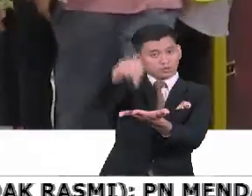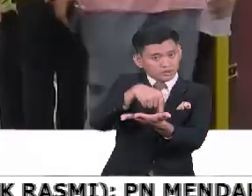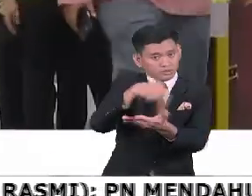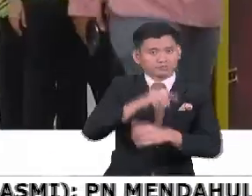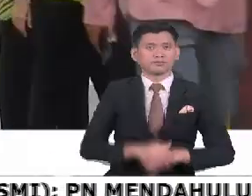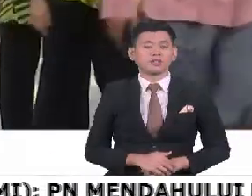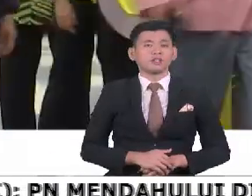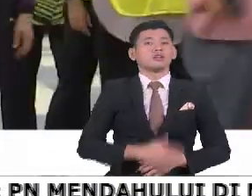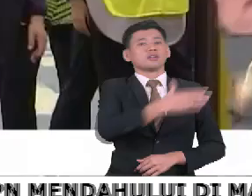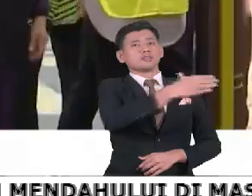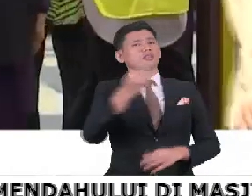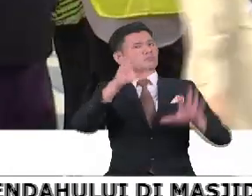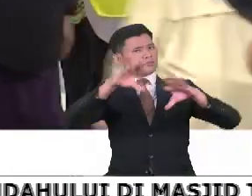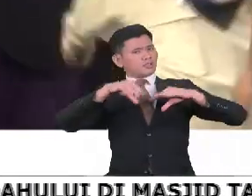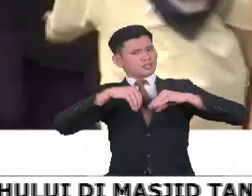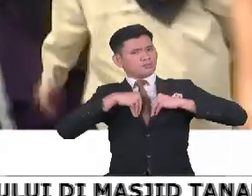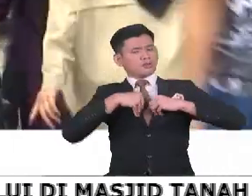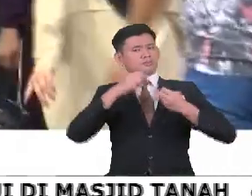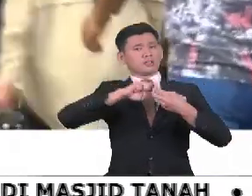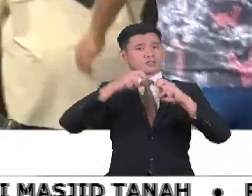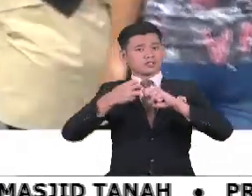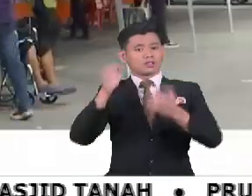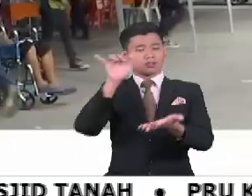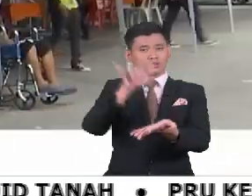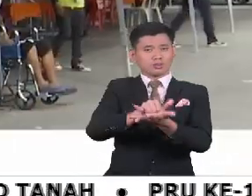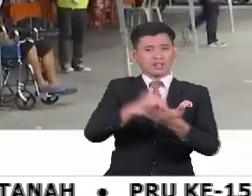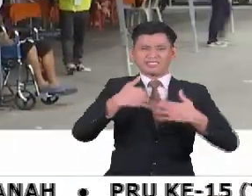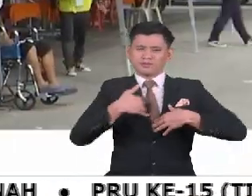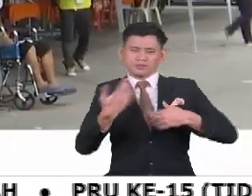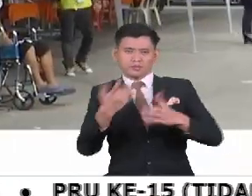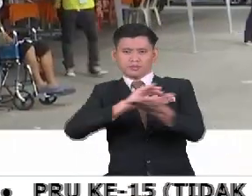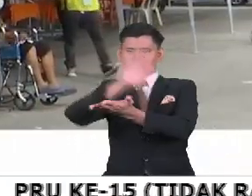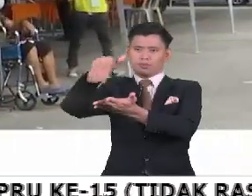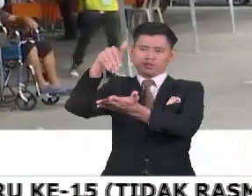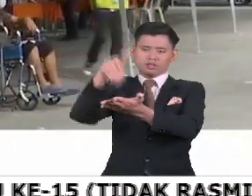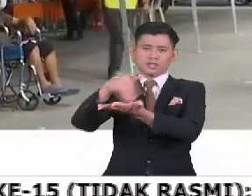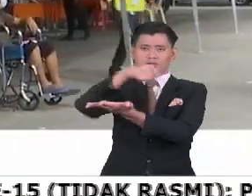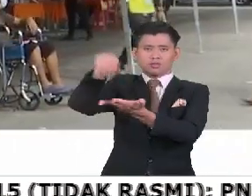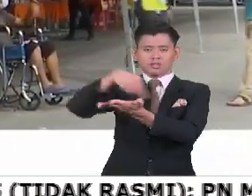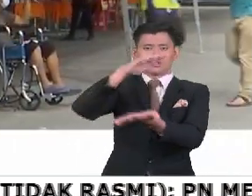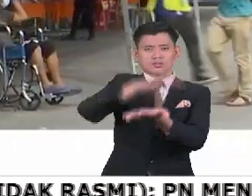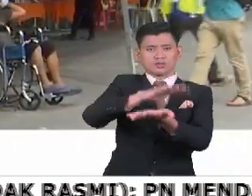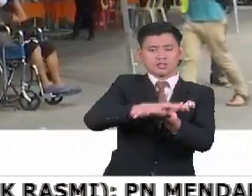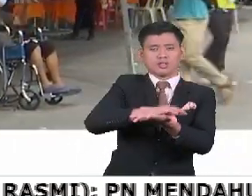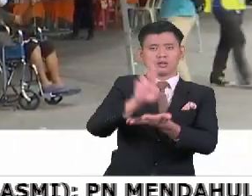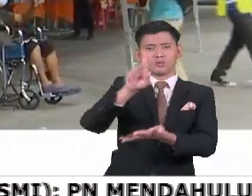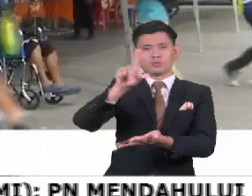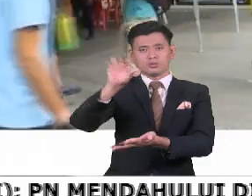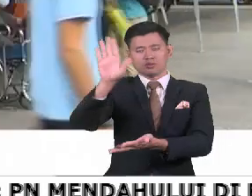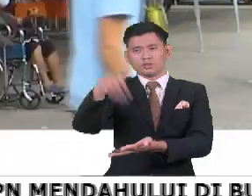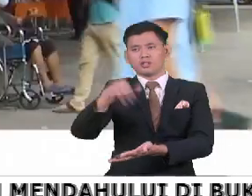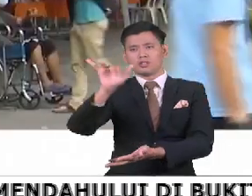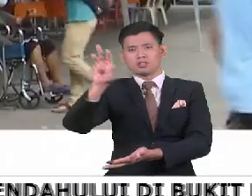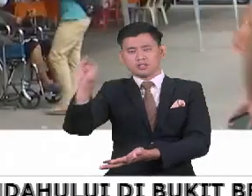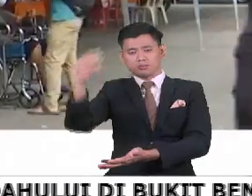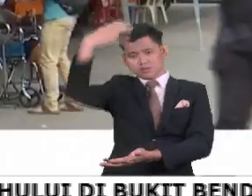Selain itu pihaknya turu menerima insiden kekecohan terpencil yang berlaku di pusat mengundi sekolah kebangsaan ulu yang lama